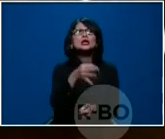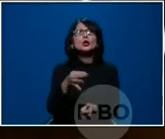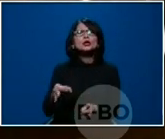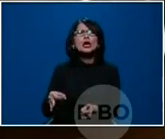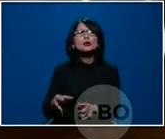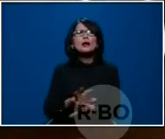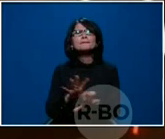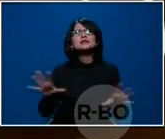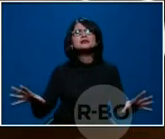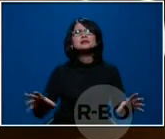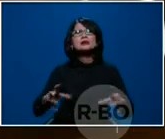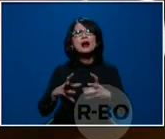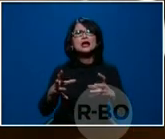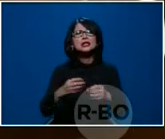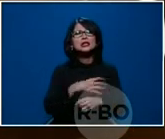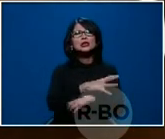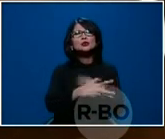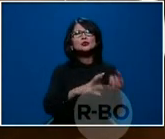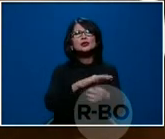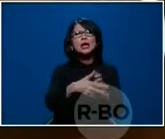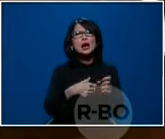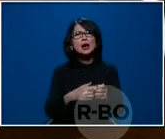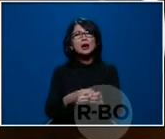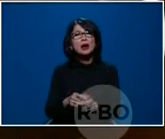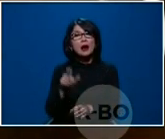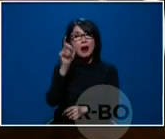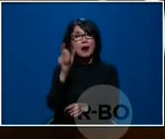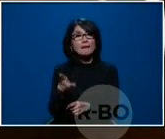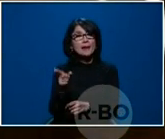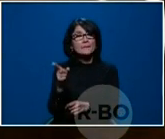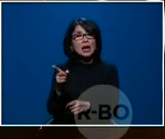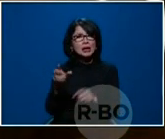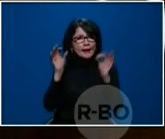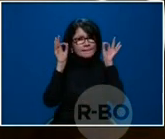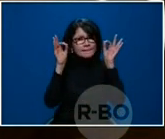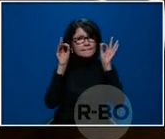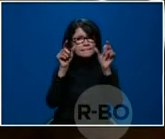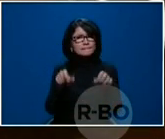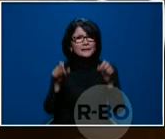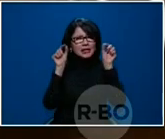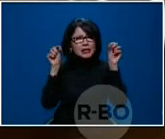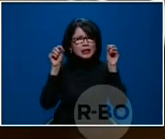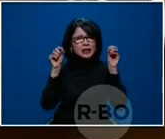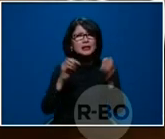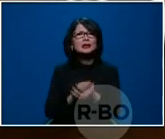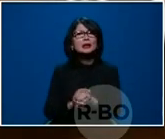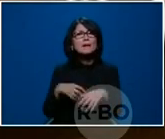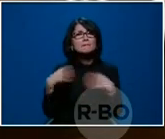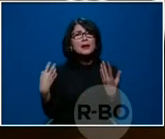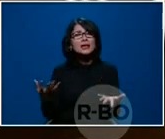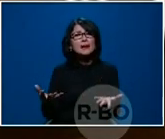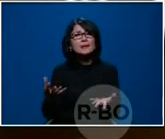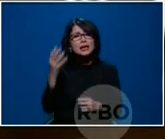dunia Bapak kebetulan sebagai seorang pendidik tentu punya kisi-kisi yang baik Bagaimana supaya